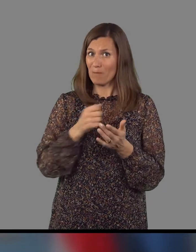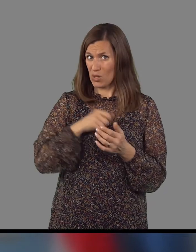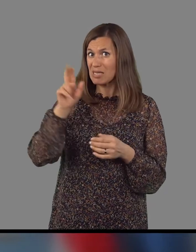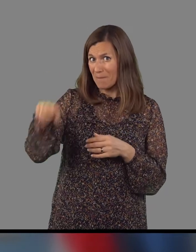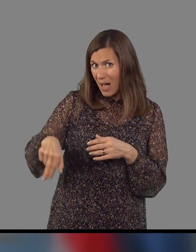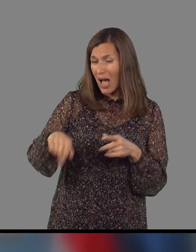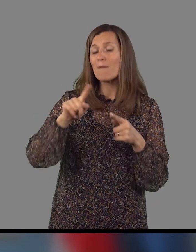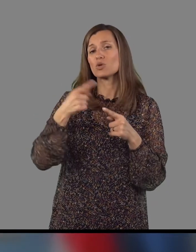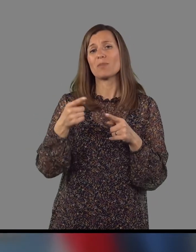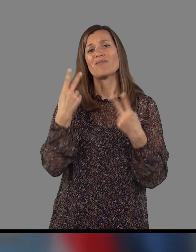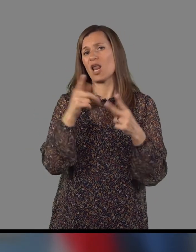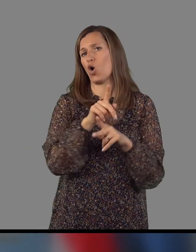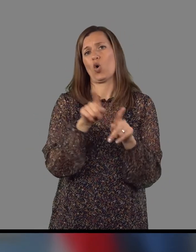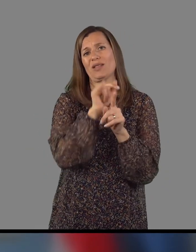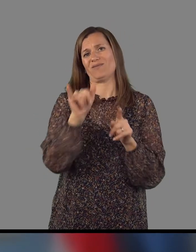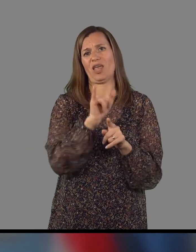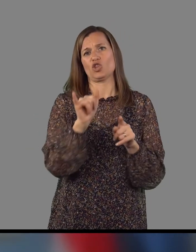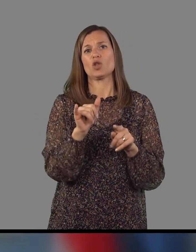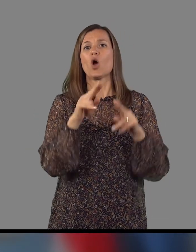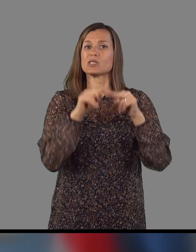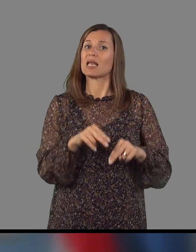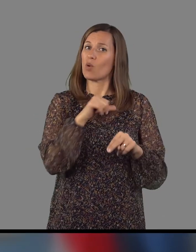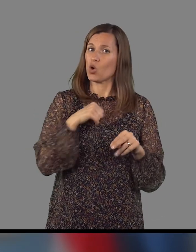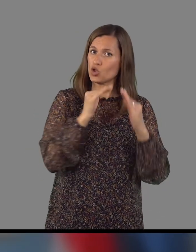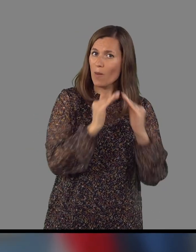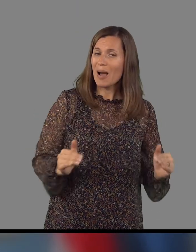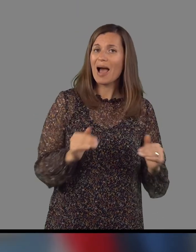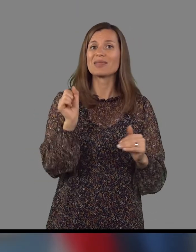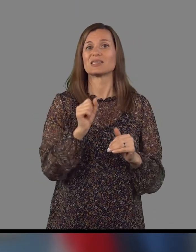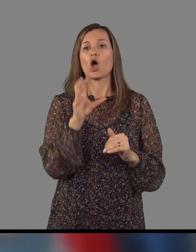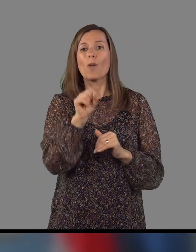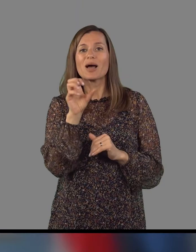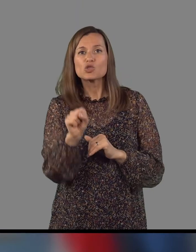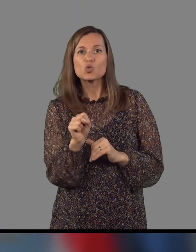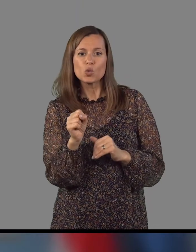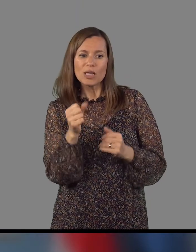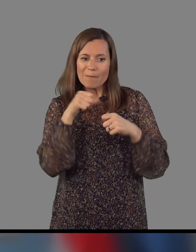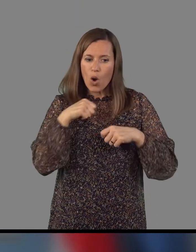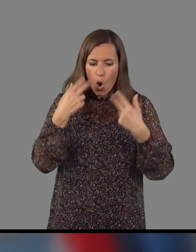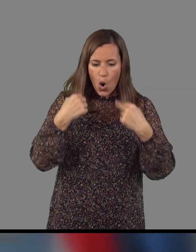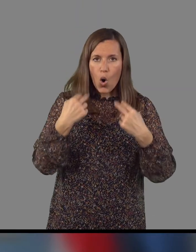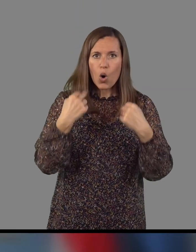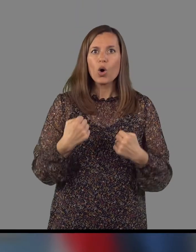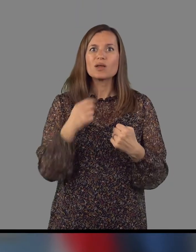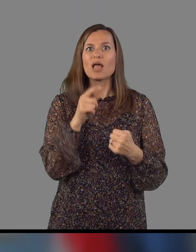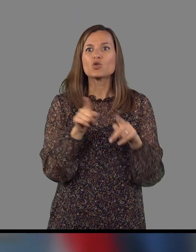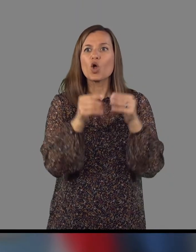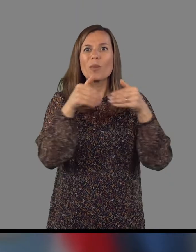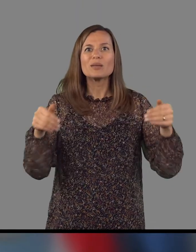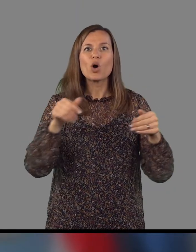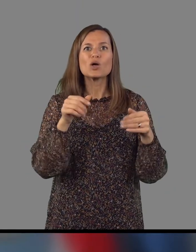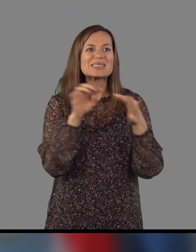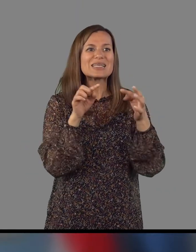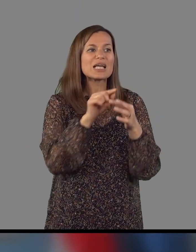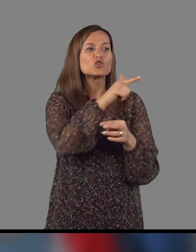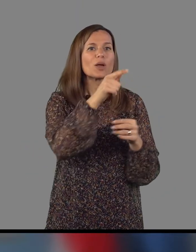velja tako kot vedno, da ostanemo doma, da se opazujemo, da omejimo stike s drugimi osebami, tudi